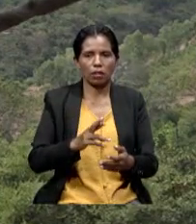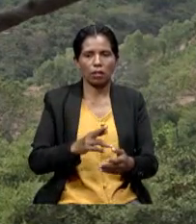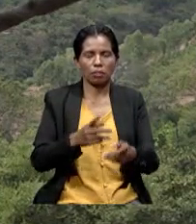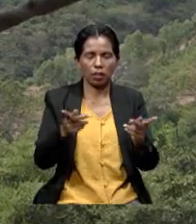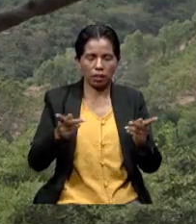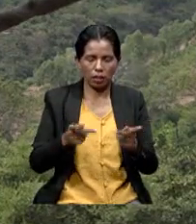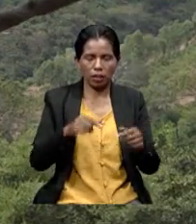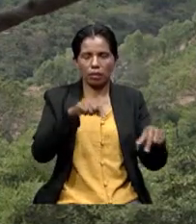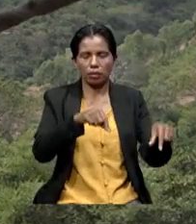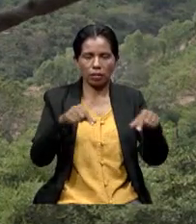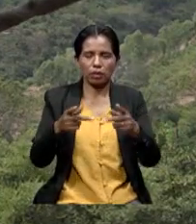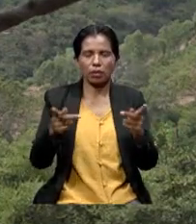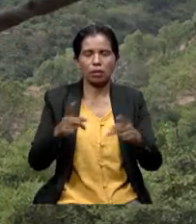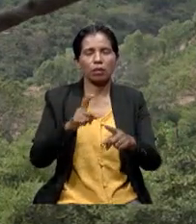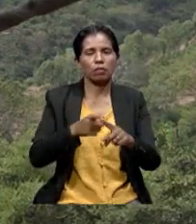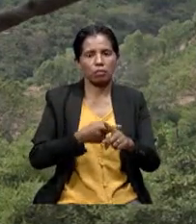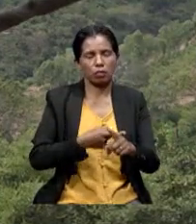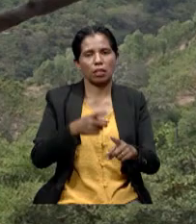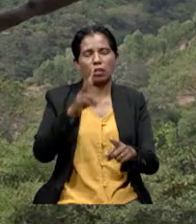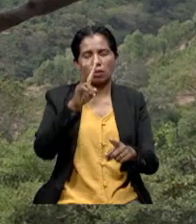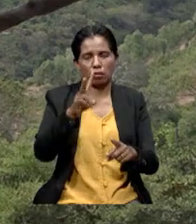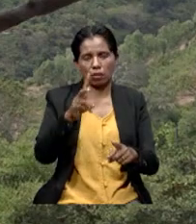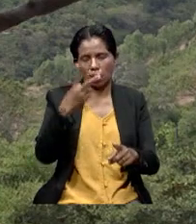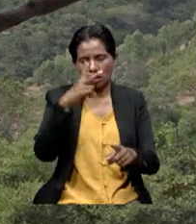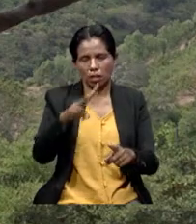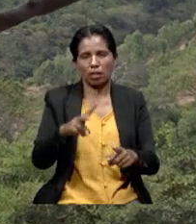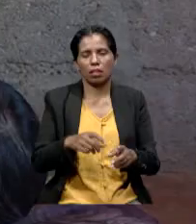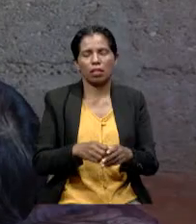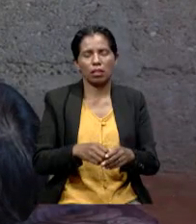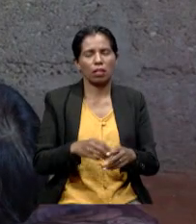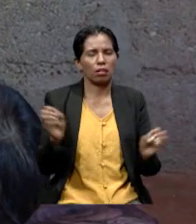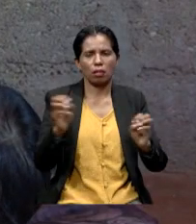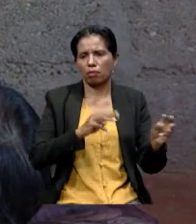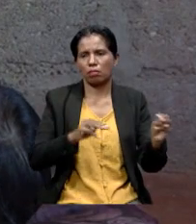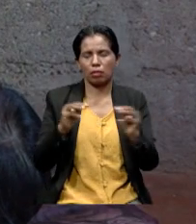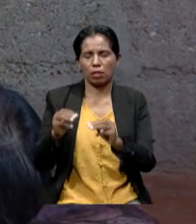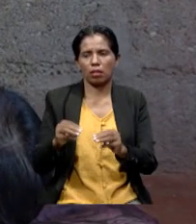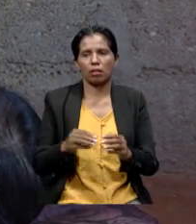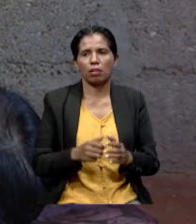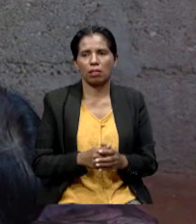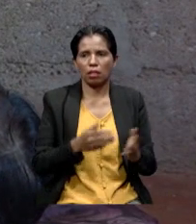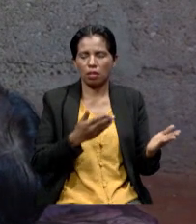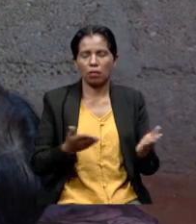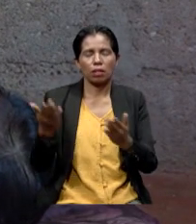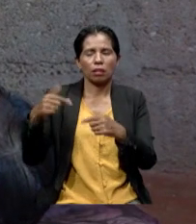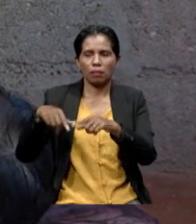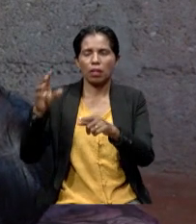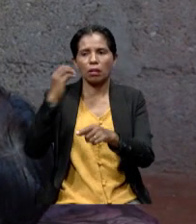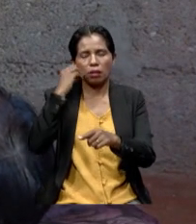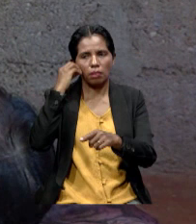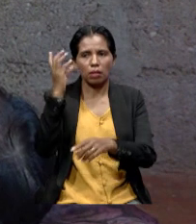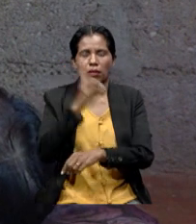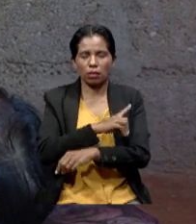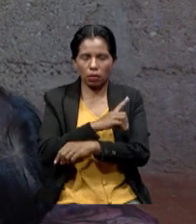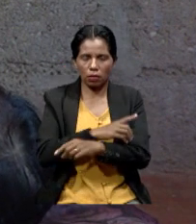fati kal to fulan hiran laran hareba ni kondisi sama sane hela to sir dia anto lor te ba uma lor loran lori